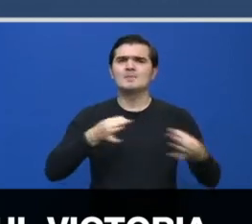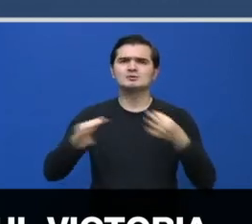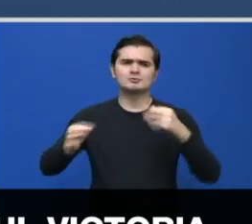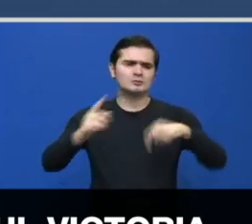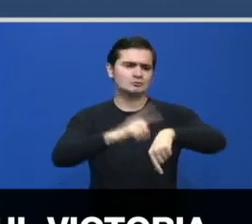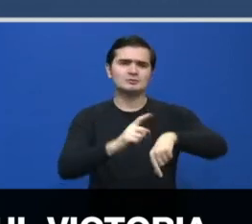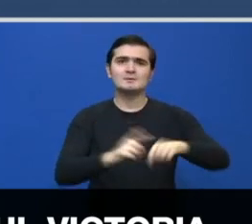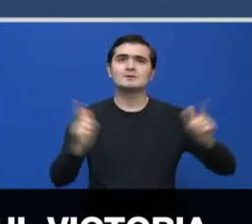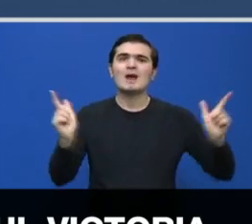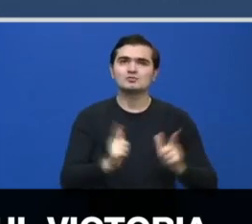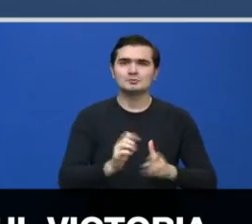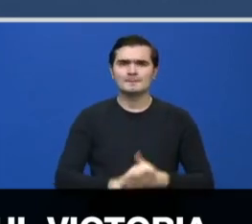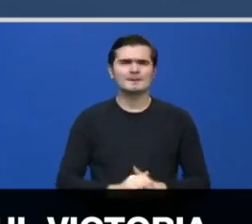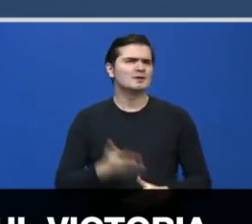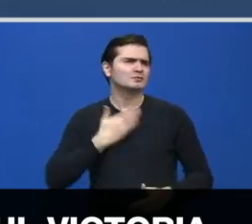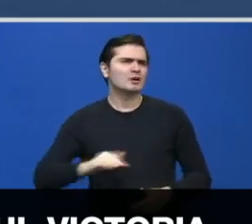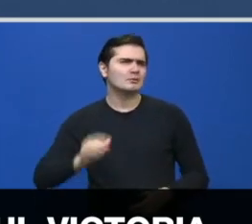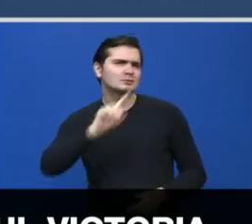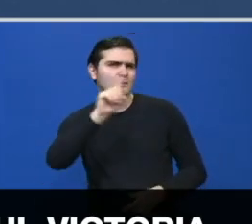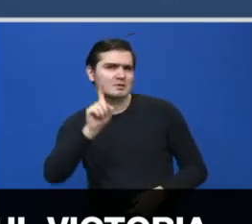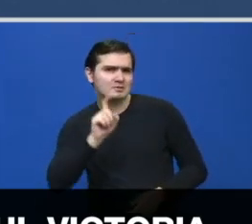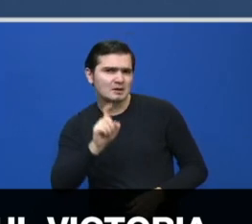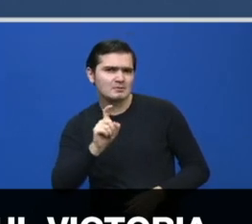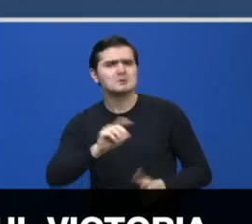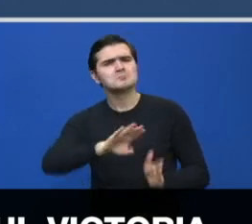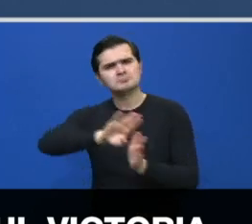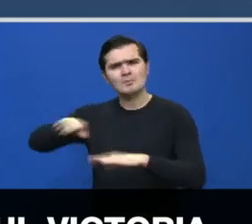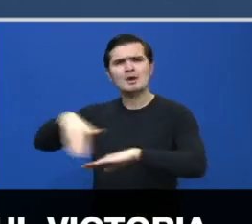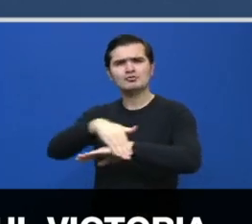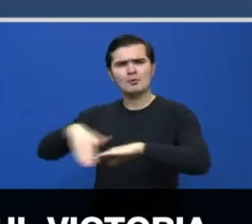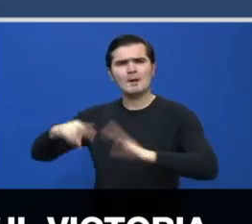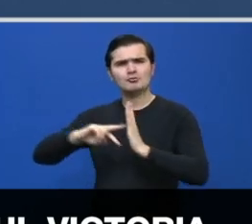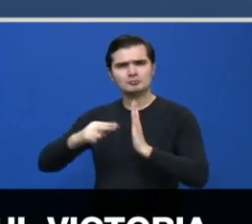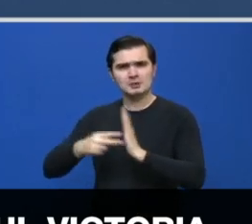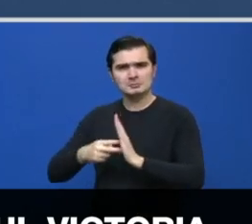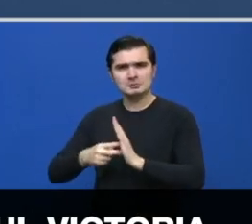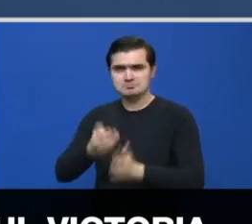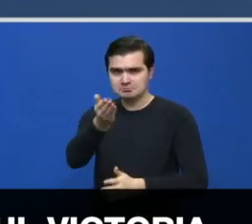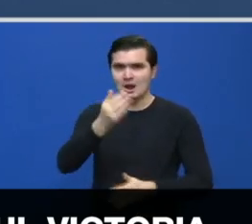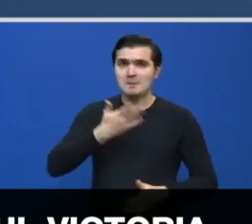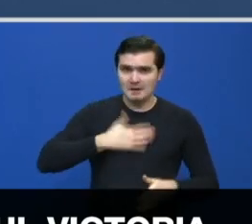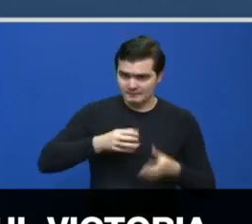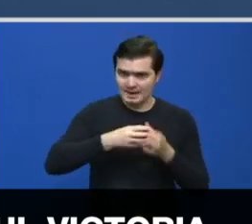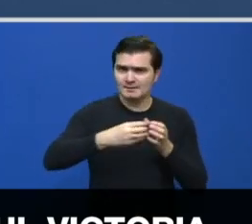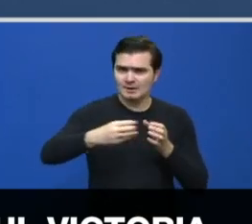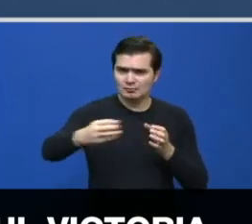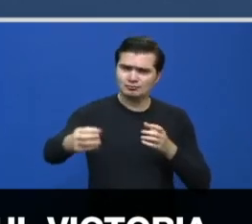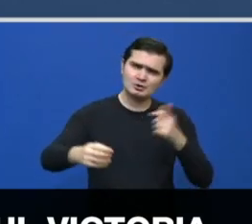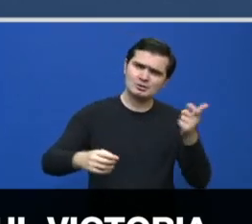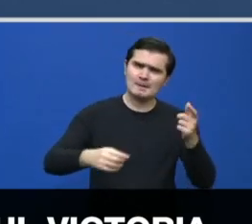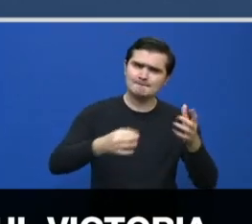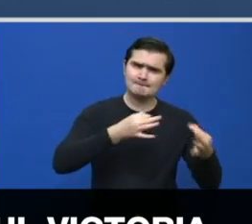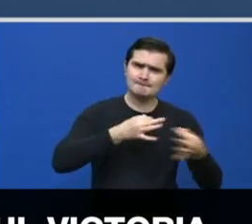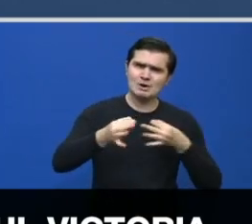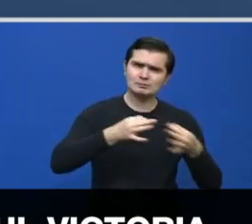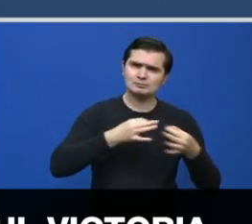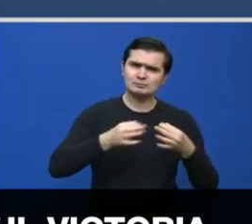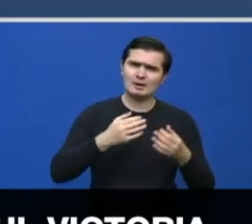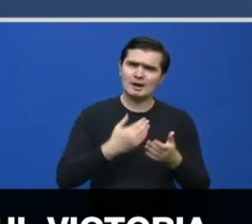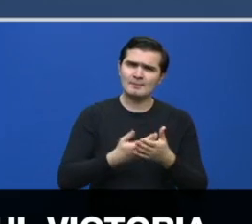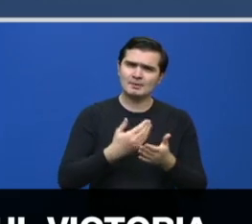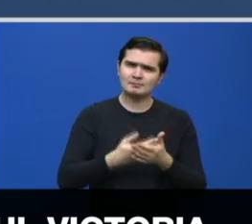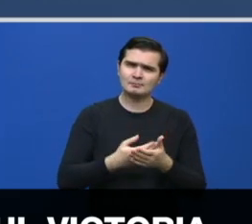scurt. Și voiam să vă întreb pe lângă șomaj tehnic, intenționați să prelungiți și măsura aceea cu sistemul Zarbait. German,